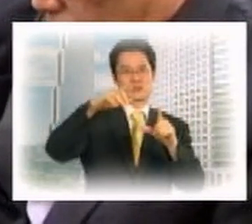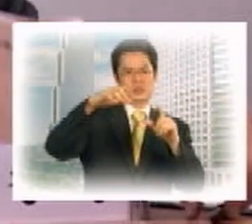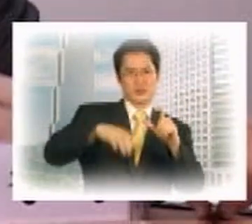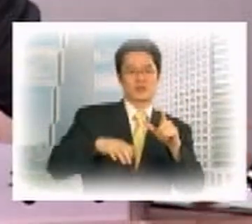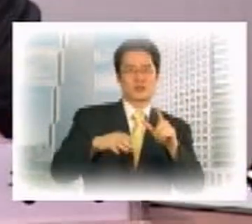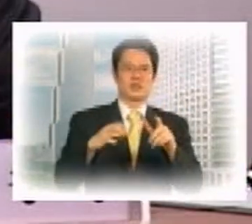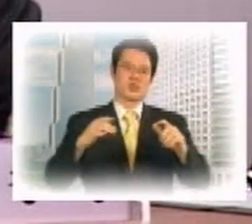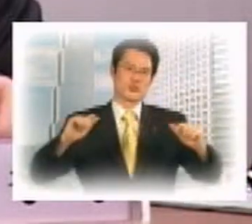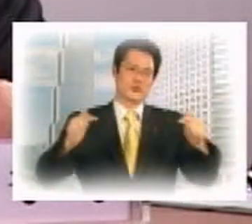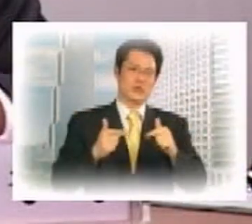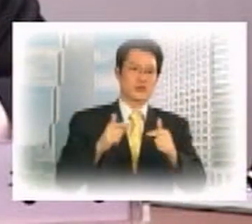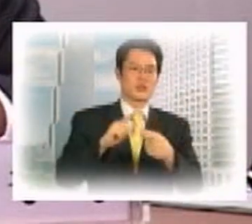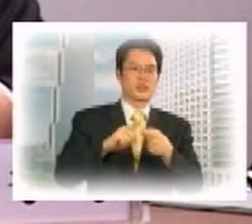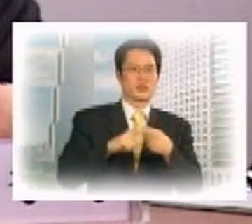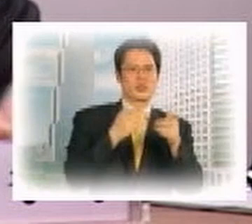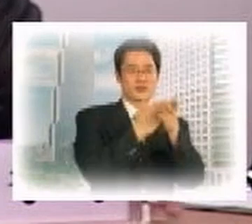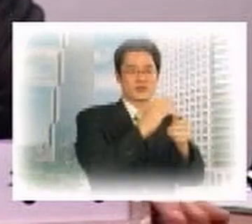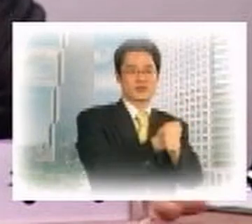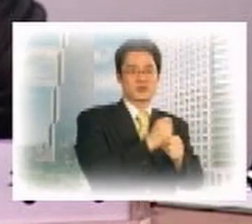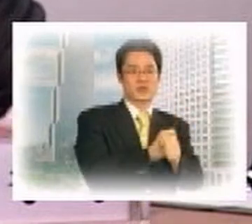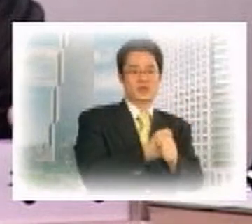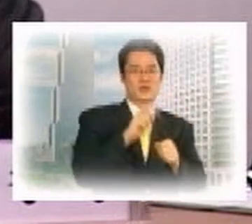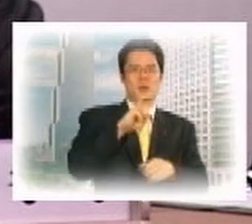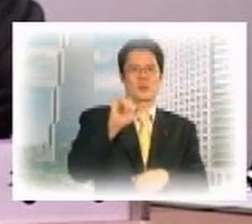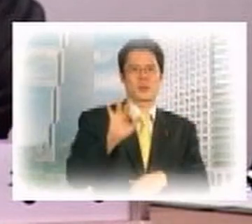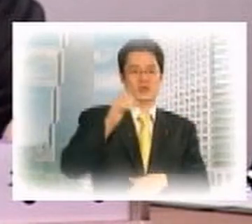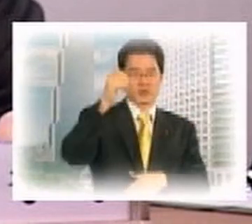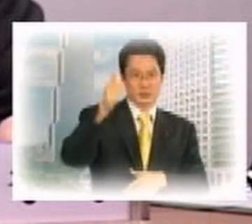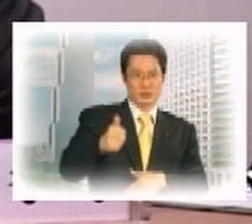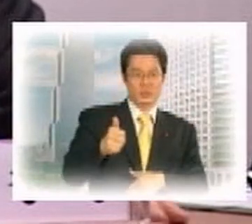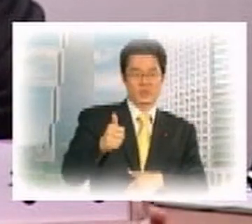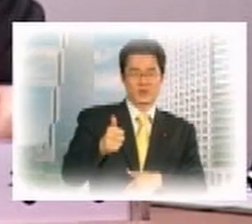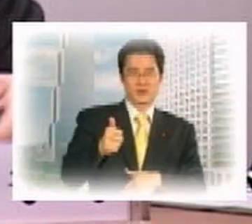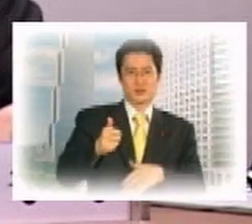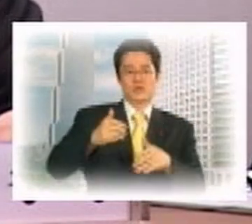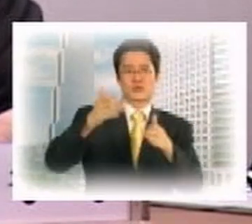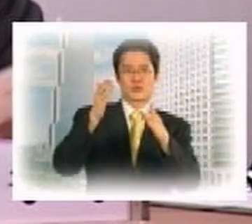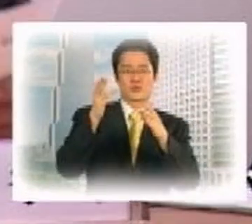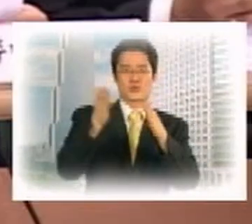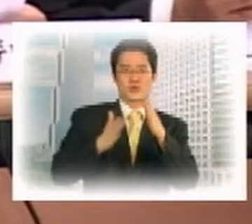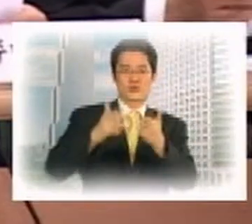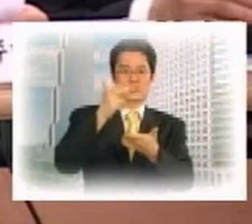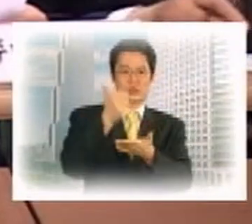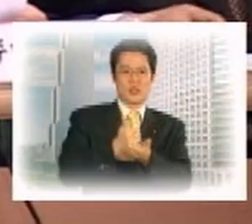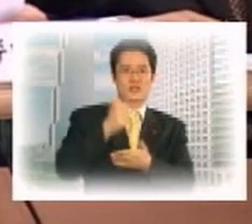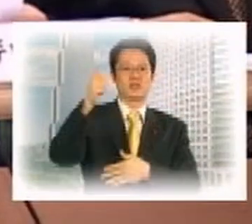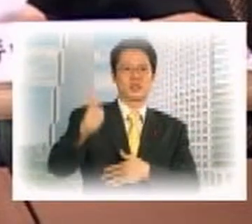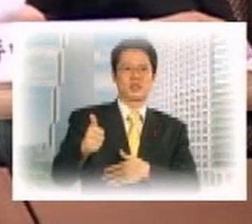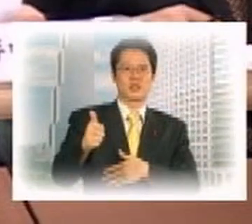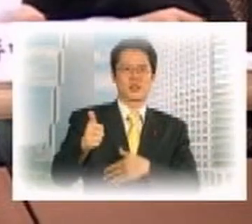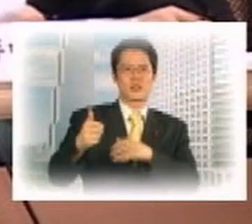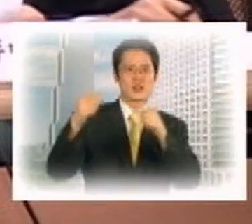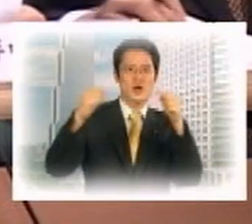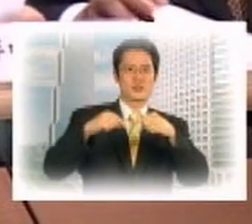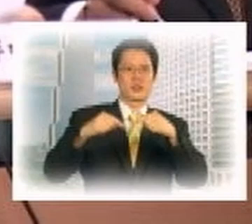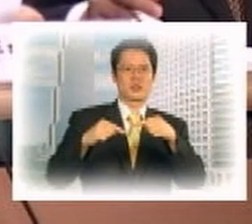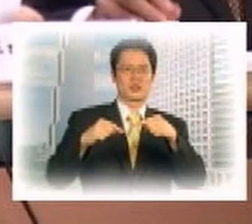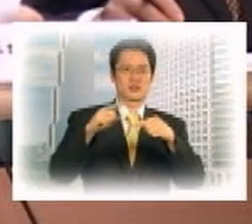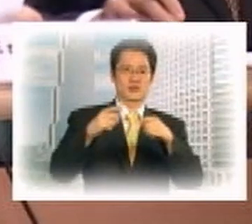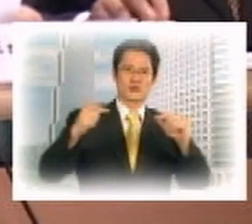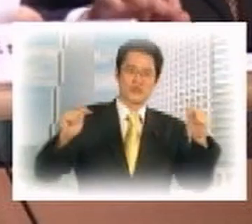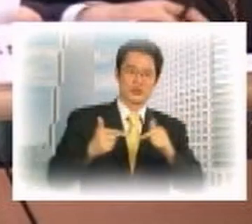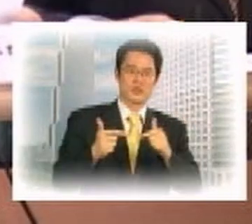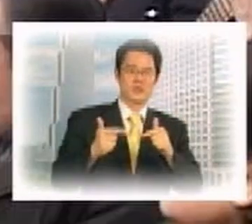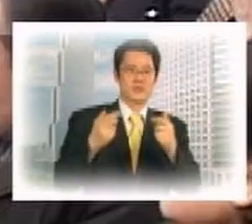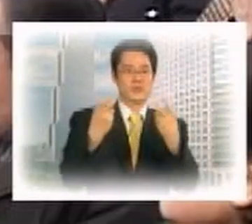등을 건의했습니다. 이에 대해 강남구는 현재 운영되고 있는 공영 주차장의 경우 시행자 측과 협의해 근린 생활시설 범위를